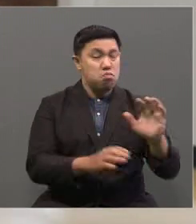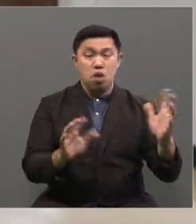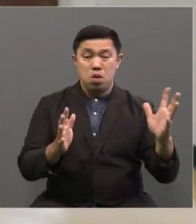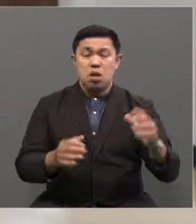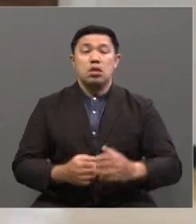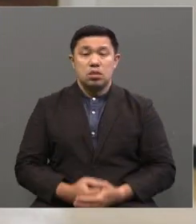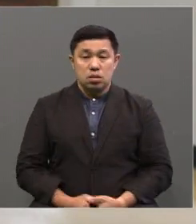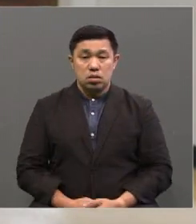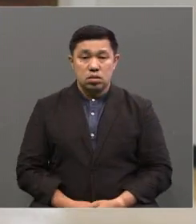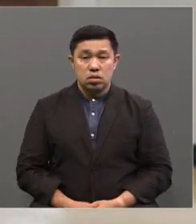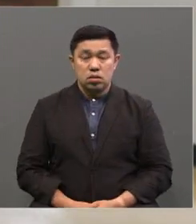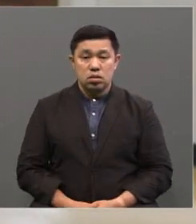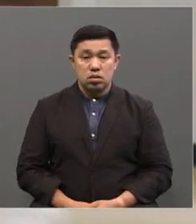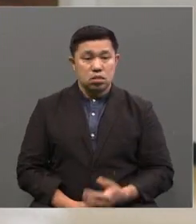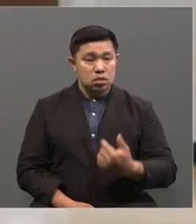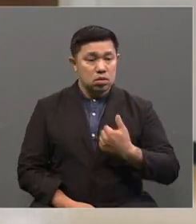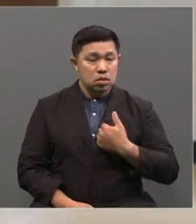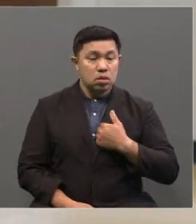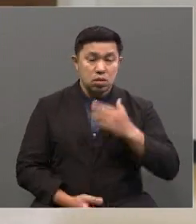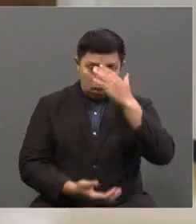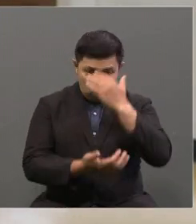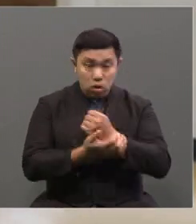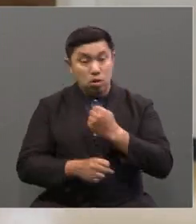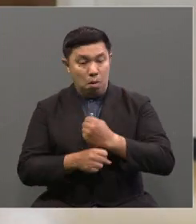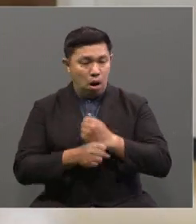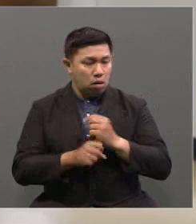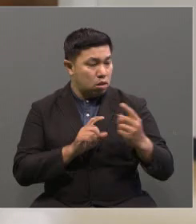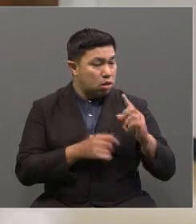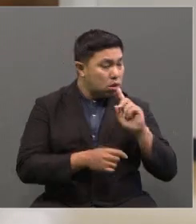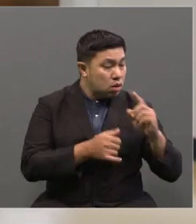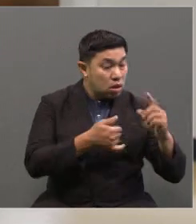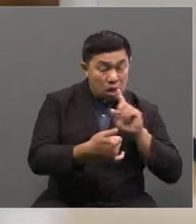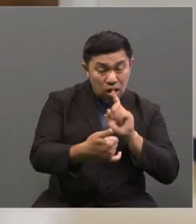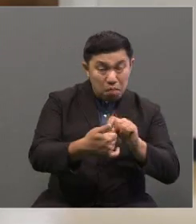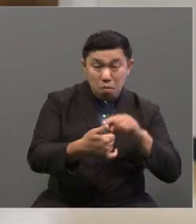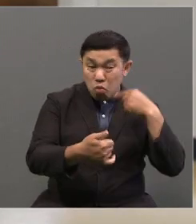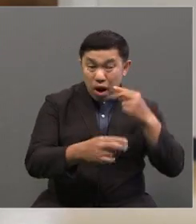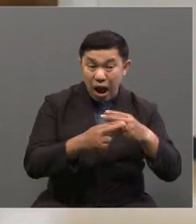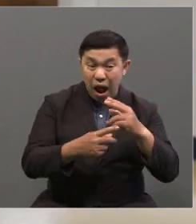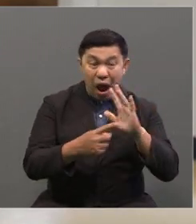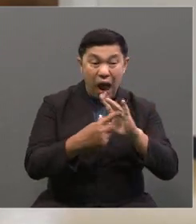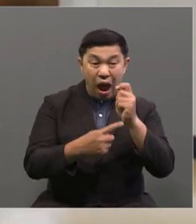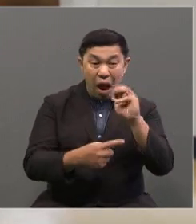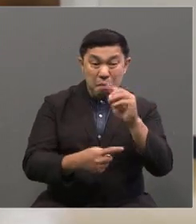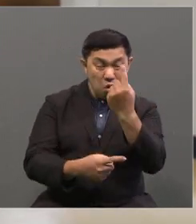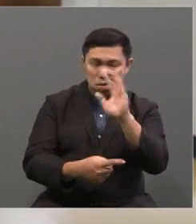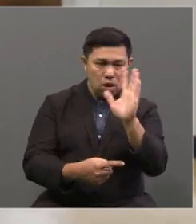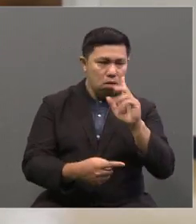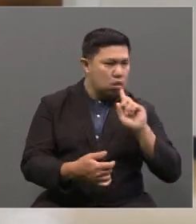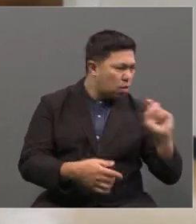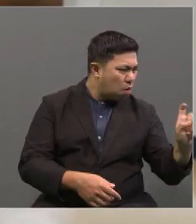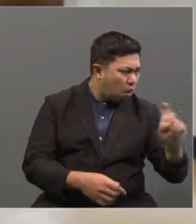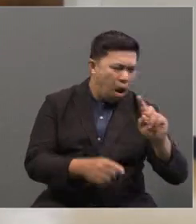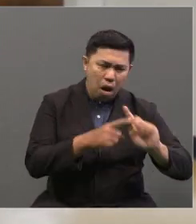ครับดังนั้นการสอบสวนปากคำต่างๆเนี่ยเราสอบสวนไม่เฉพาะแอมนะครับทุกคนเราสอบสวนด้วยความ